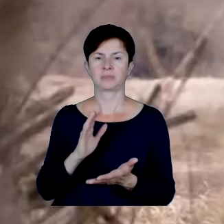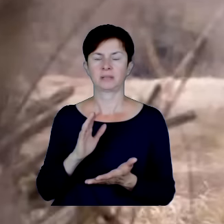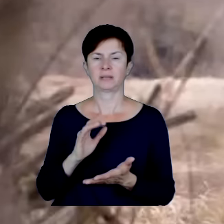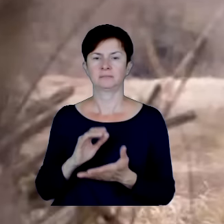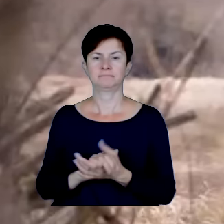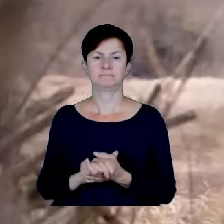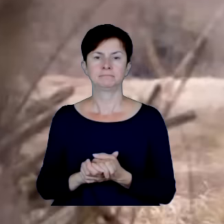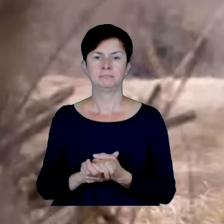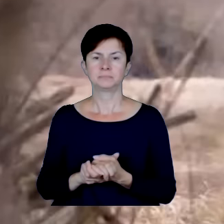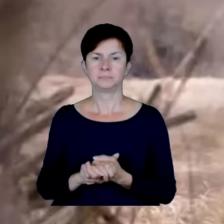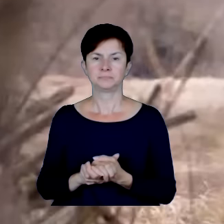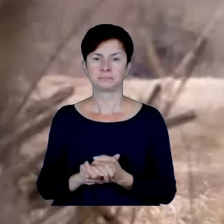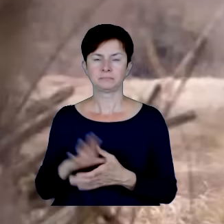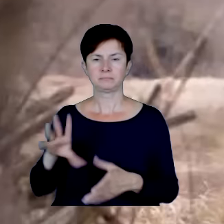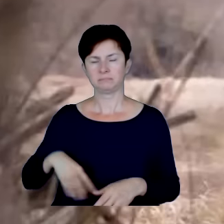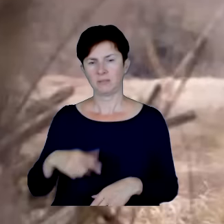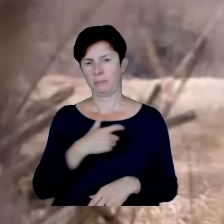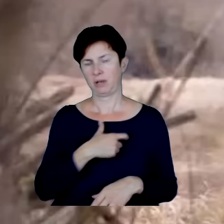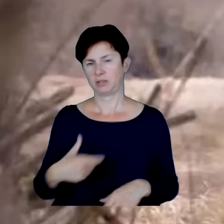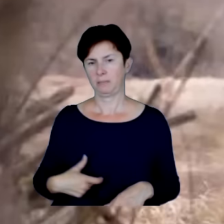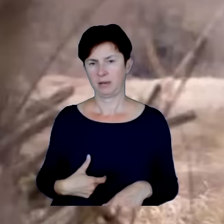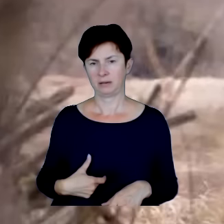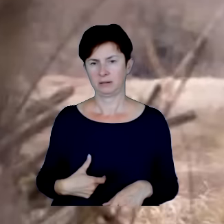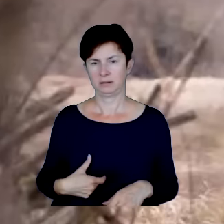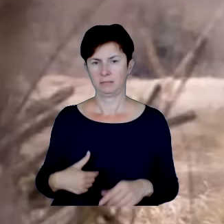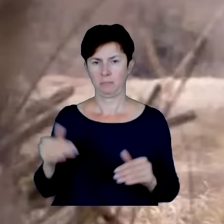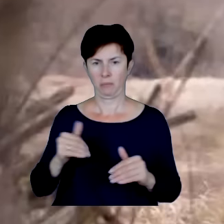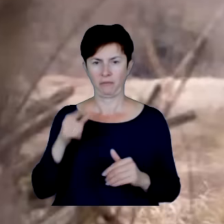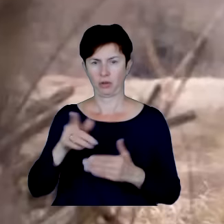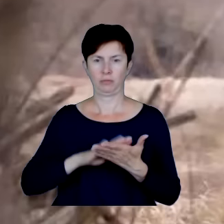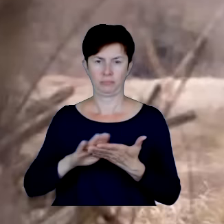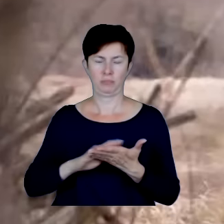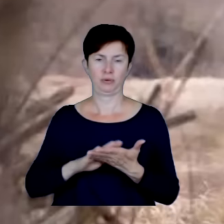środków. Panie marszałku, może za to pan powinien